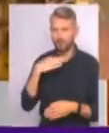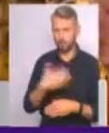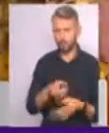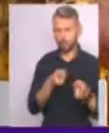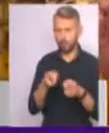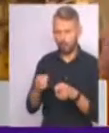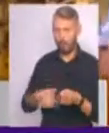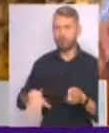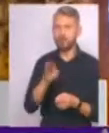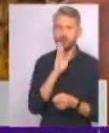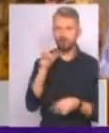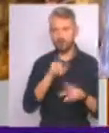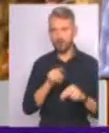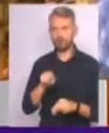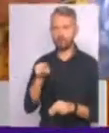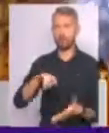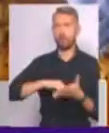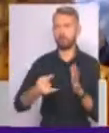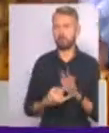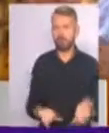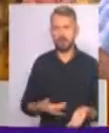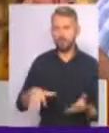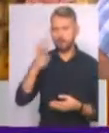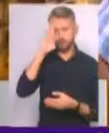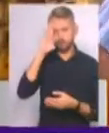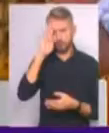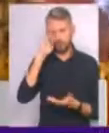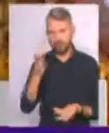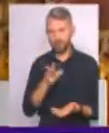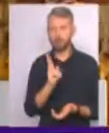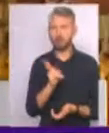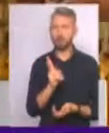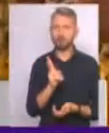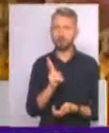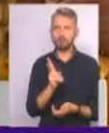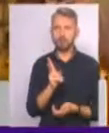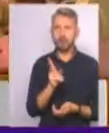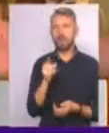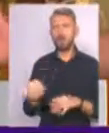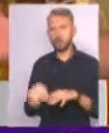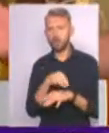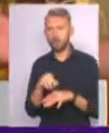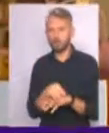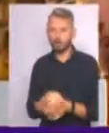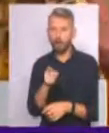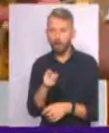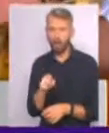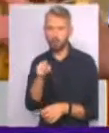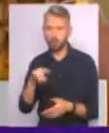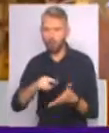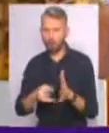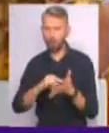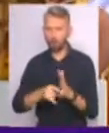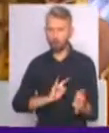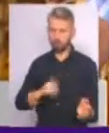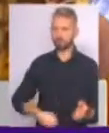всі жінки вважають, що вони товсті, всі чоловіки, яким їх дружини, да, вони, я абсолютно нормально, живіт, це ж,